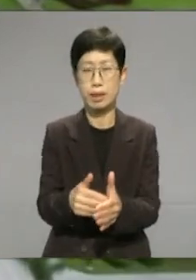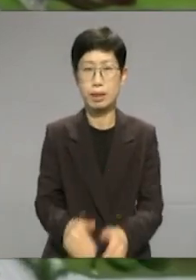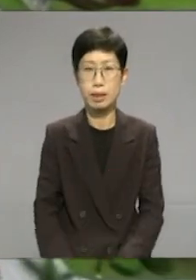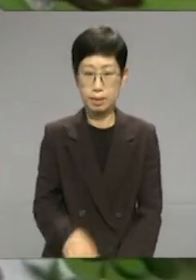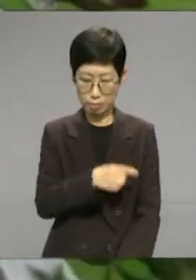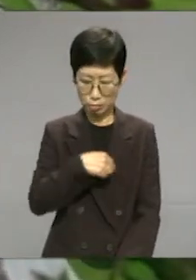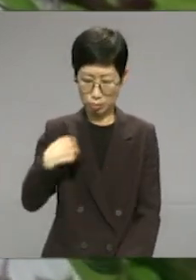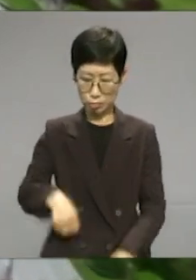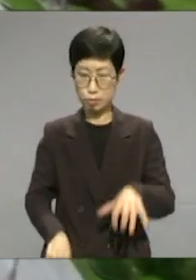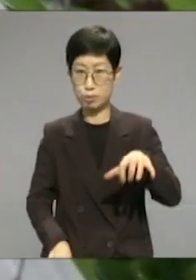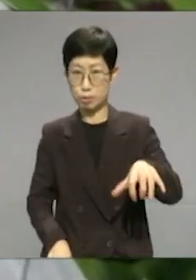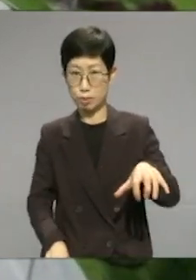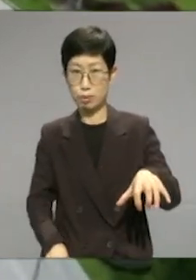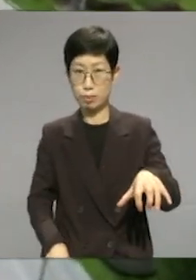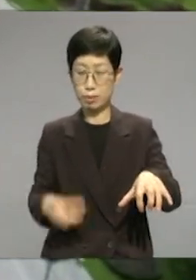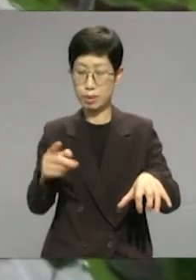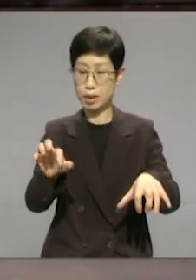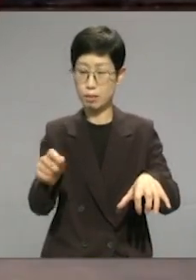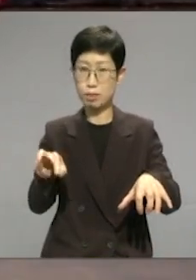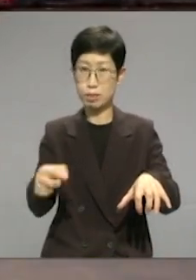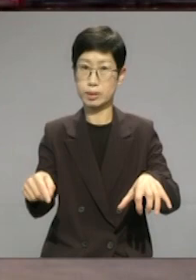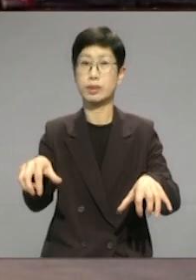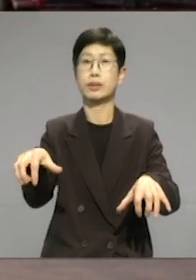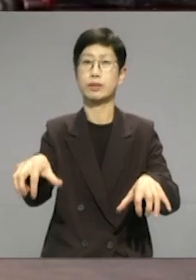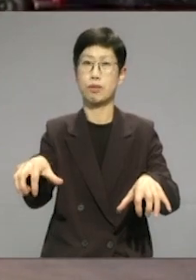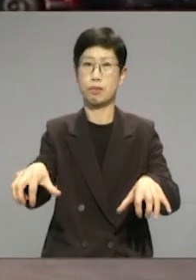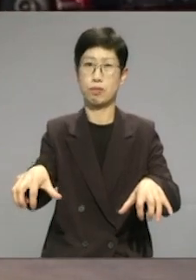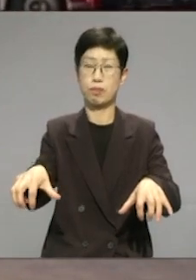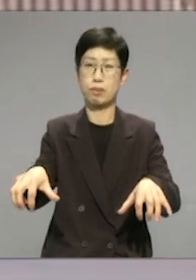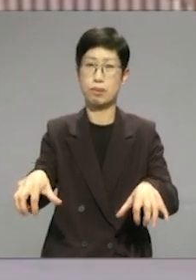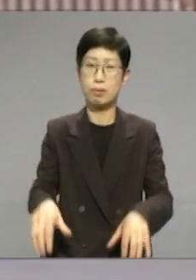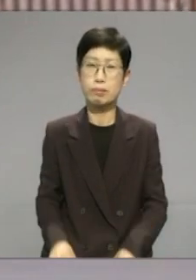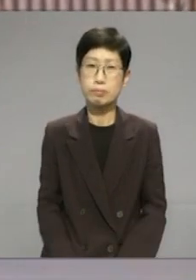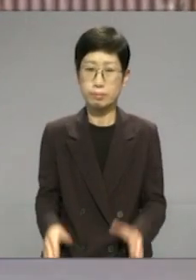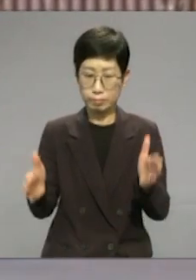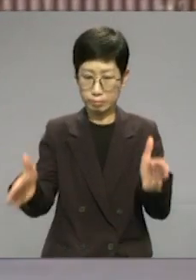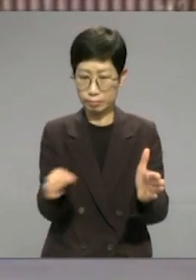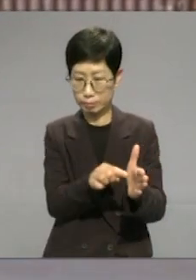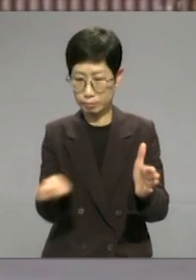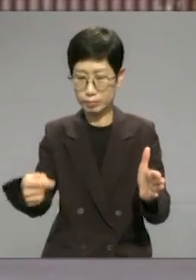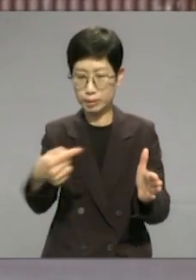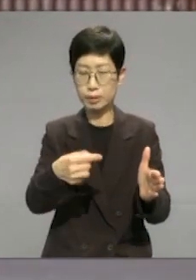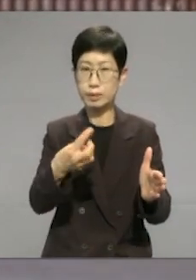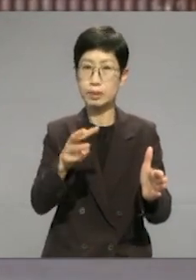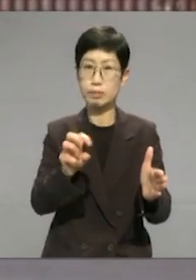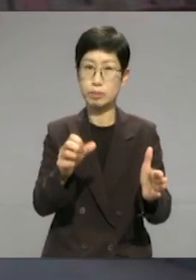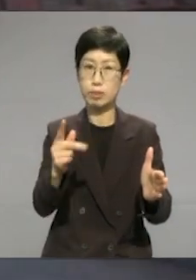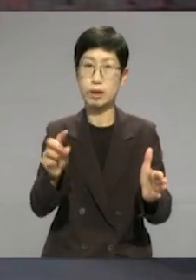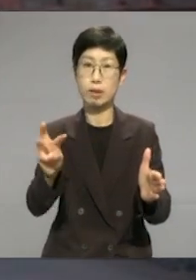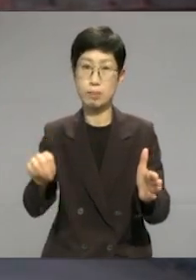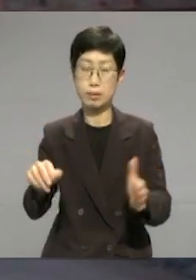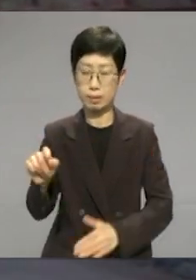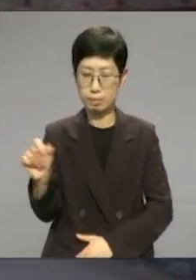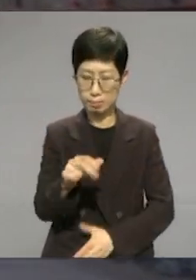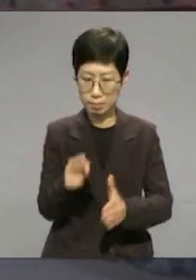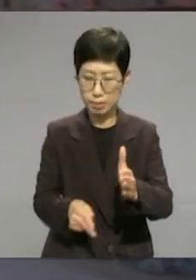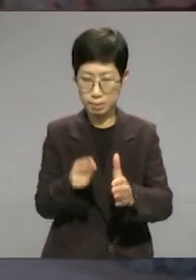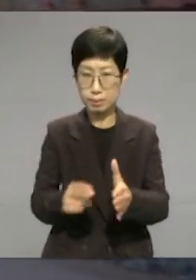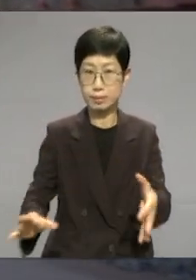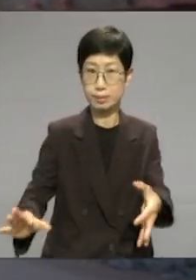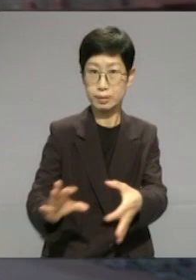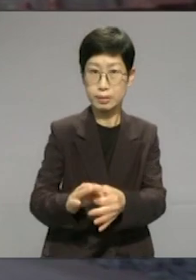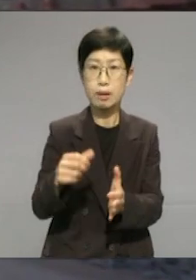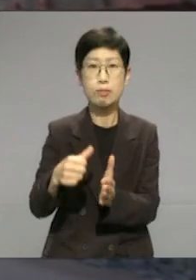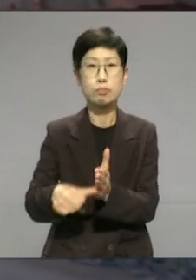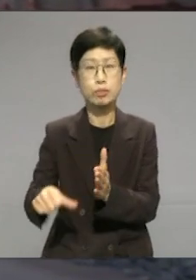중국 윈난성 쿤밍에서 라오스 수도 비엔티안까지 1035km 길이를 고속철도로 연결해